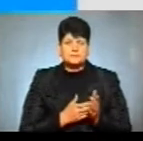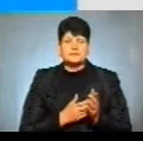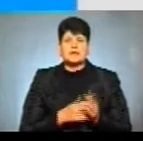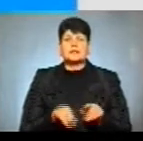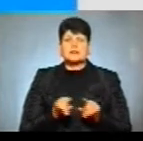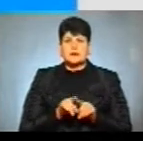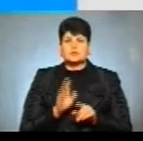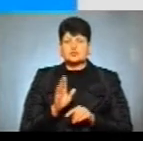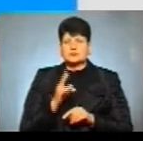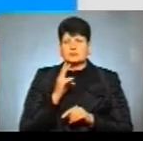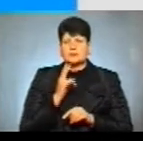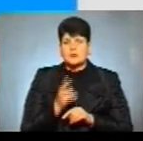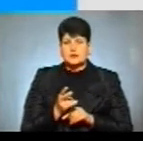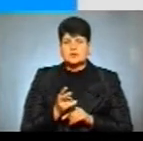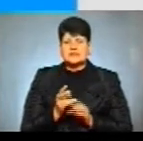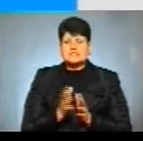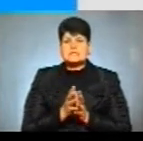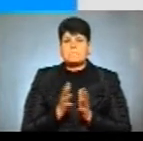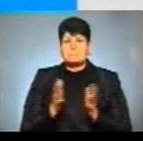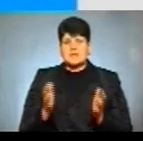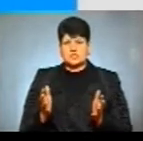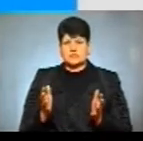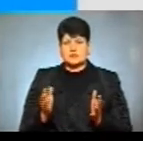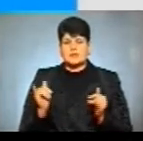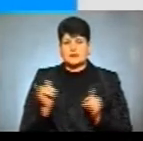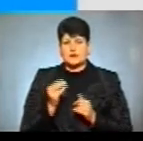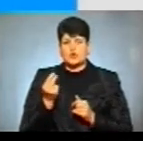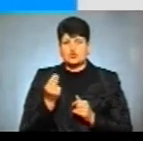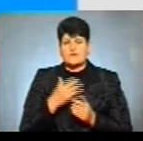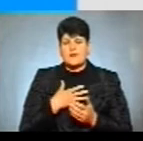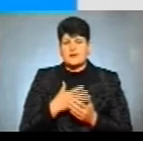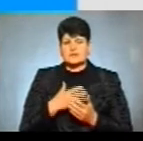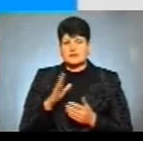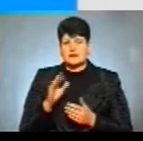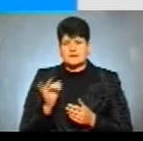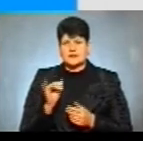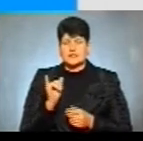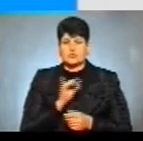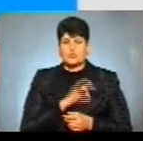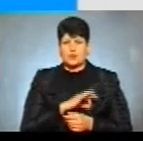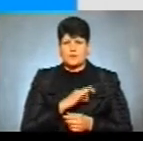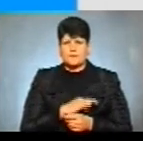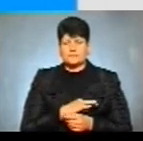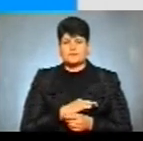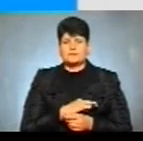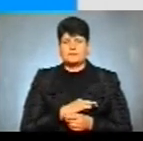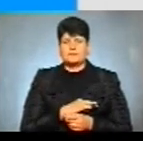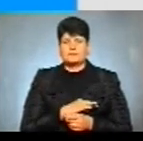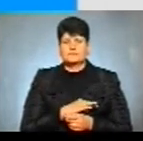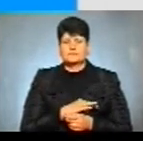там також будемо бачити збільшення і грошових активів, і доходів. Що можна сказати